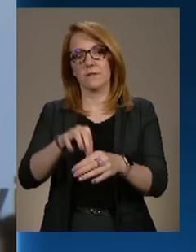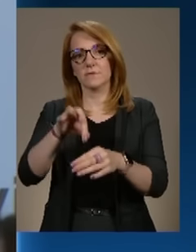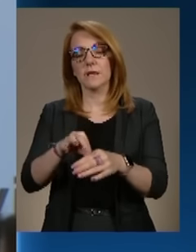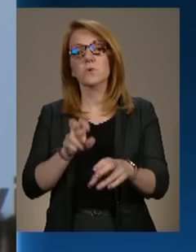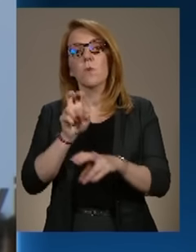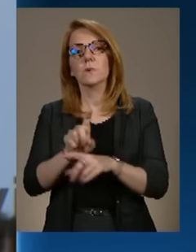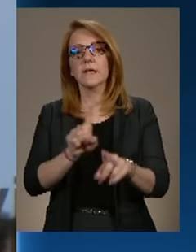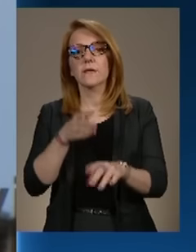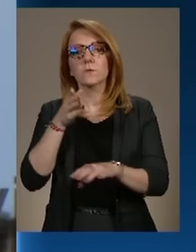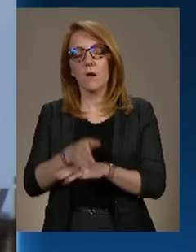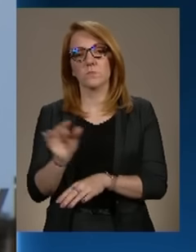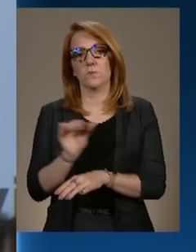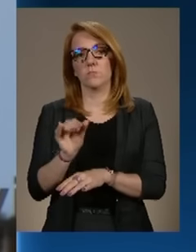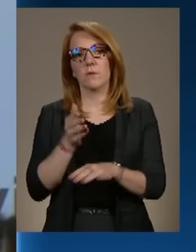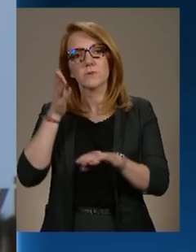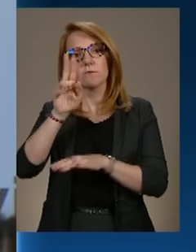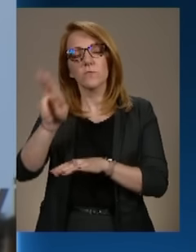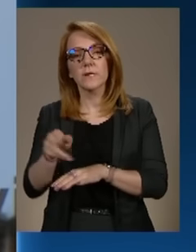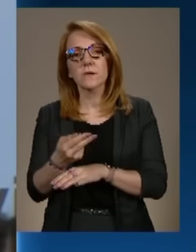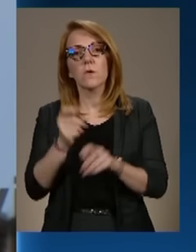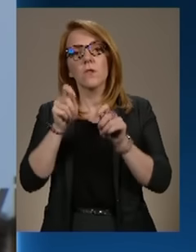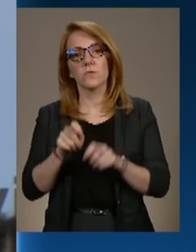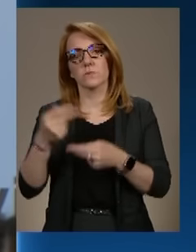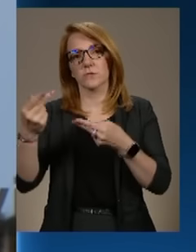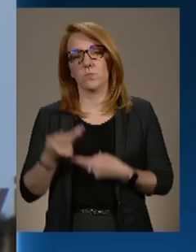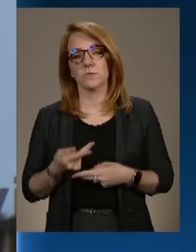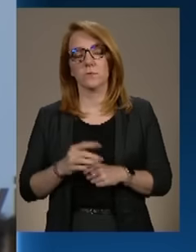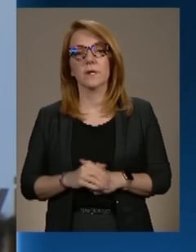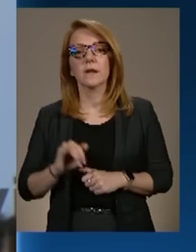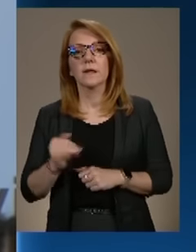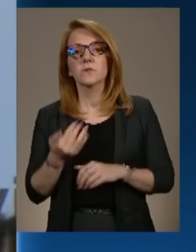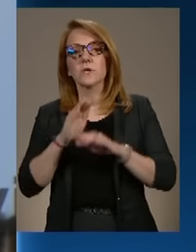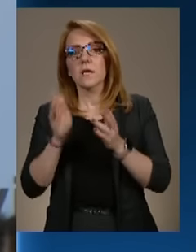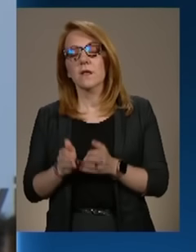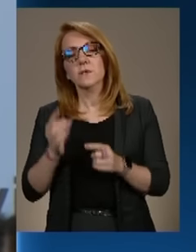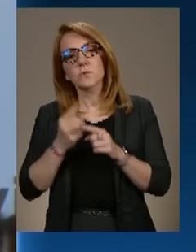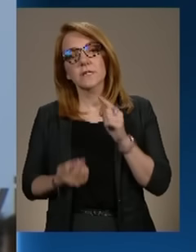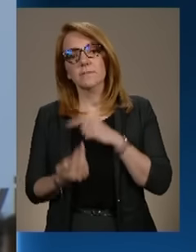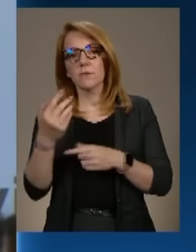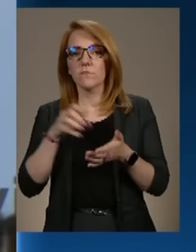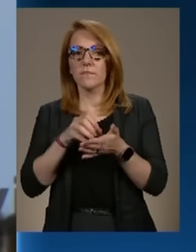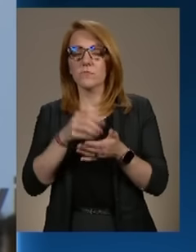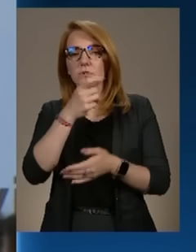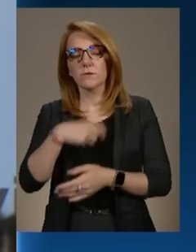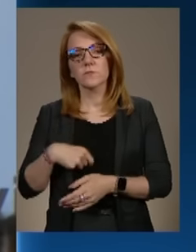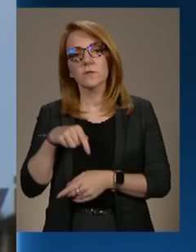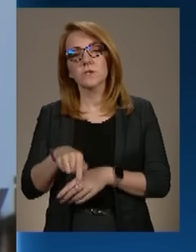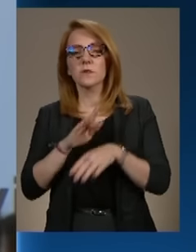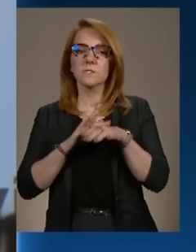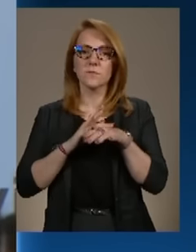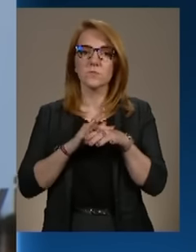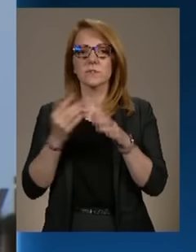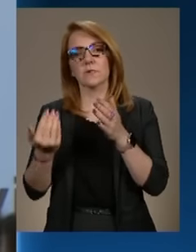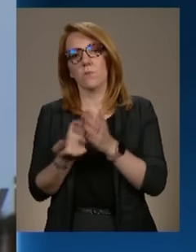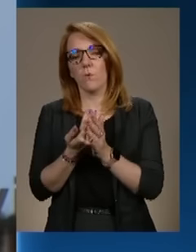ahhoz hogy budapest jövőjéről döntést hozzunk és kialakítsuk részben az új fővárosi közgyűlést ami egy sokszínű új közgyűlés